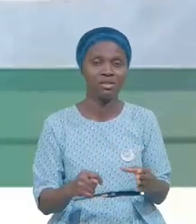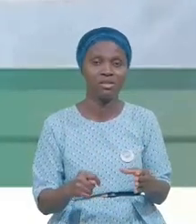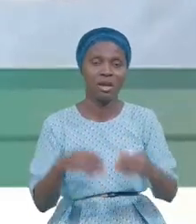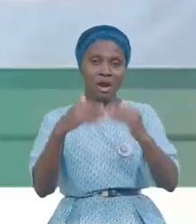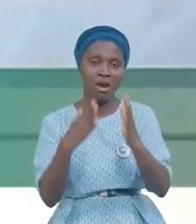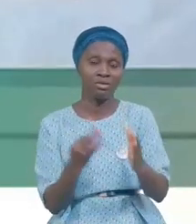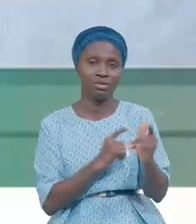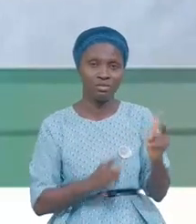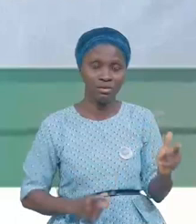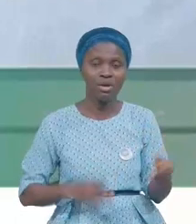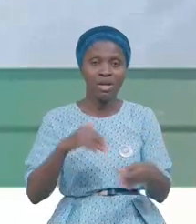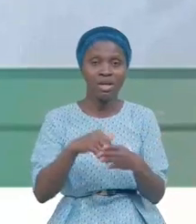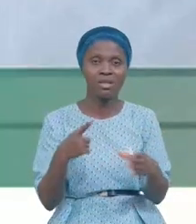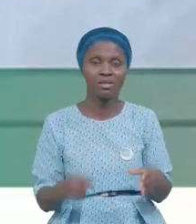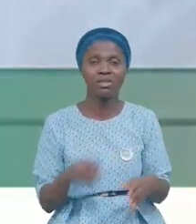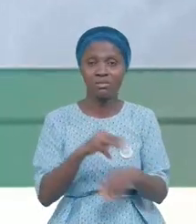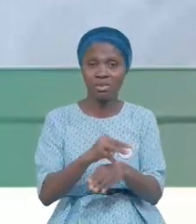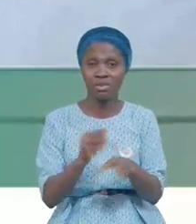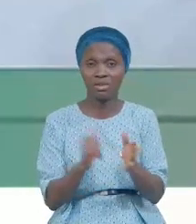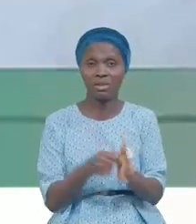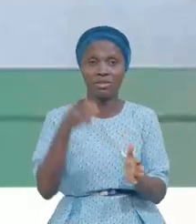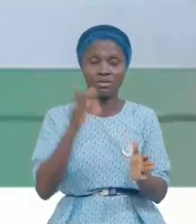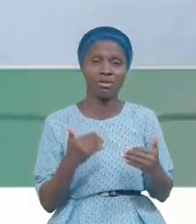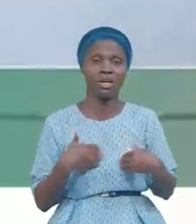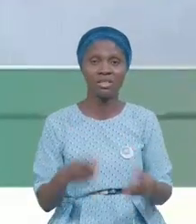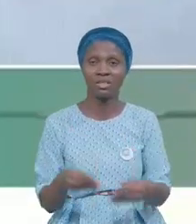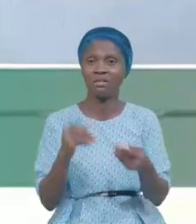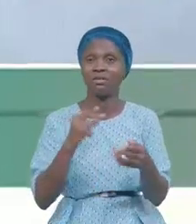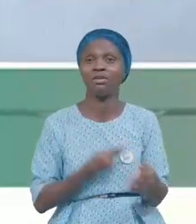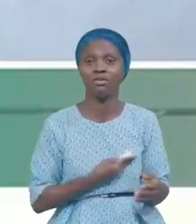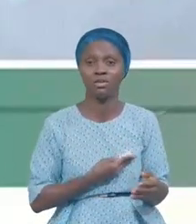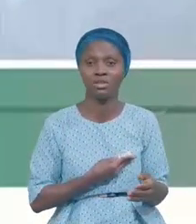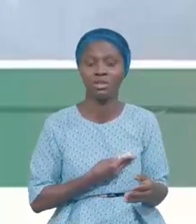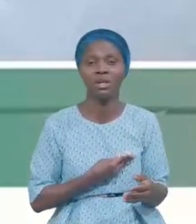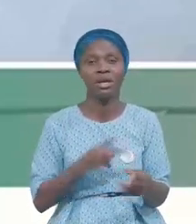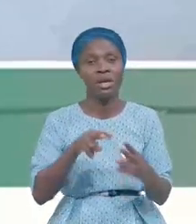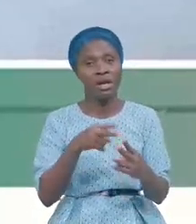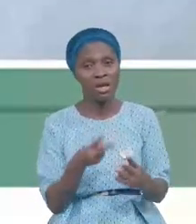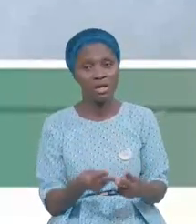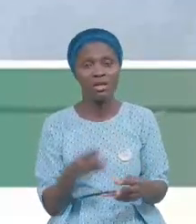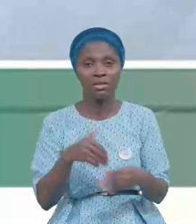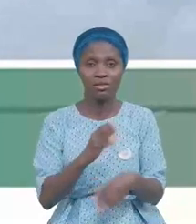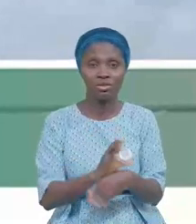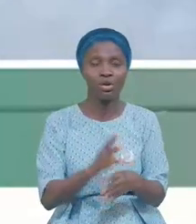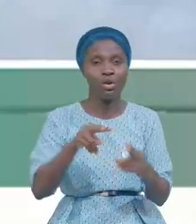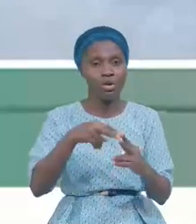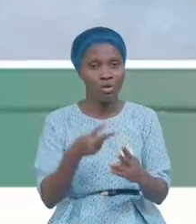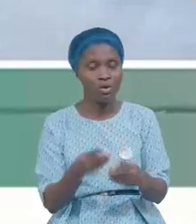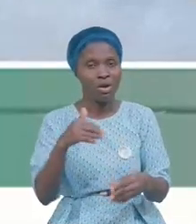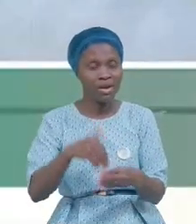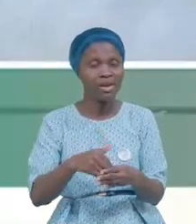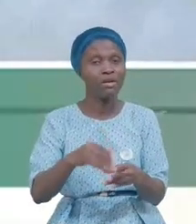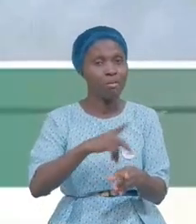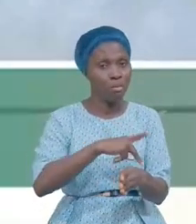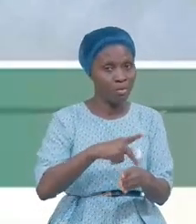le ministère que Dieu nous a donné, que ce soit dans l'église, dans une profession, nous avons